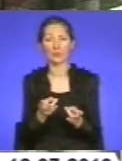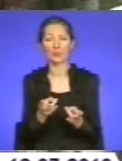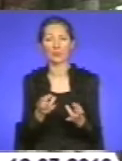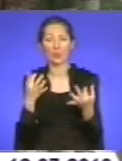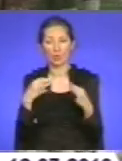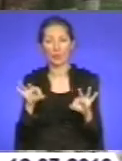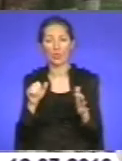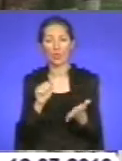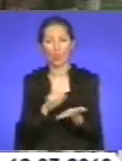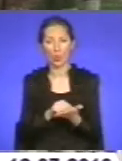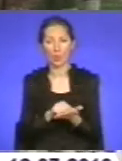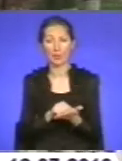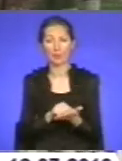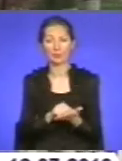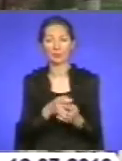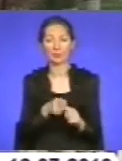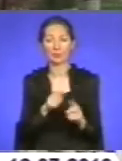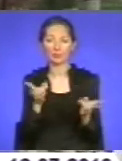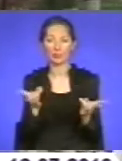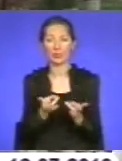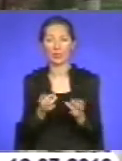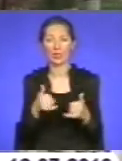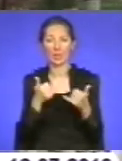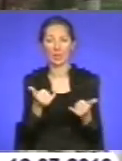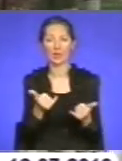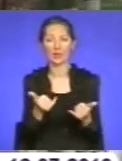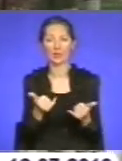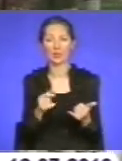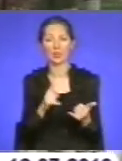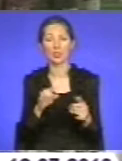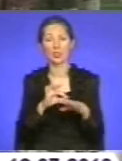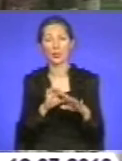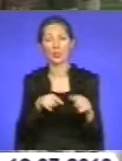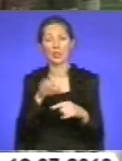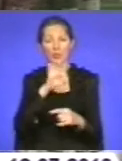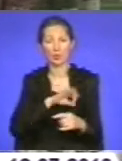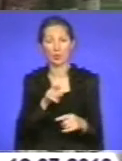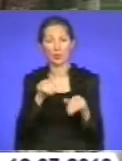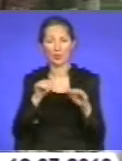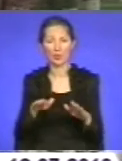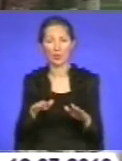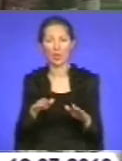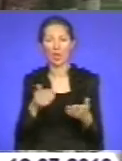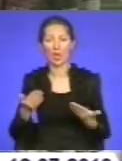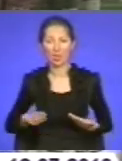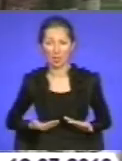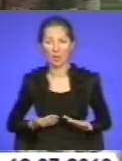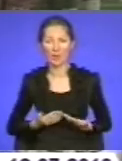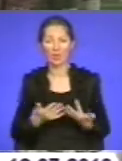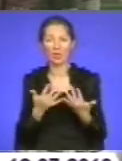дозвольні документи, які їм потрібні для чи проведення бізнесу, чи вирішення життєвих